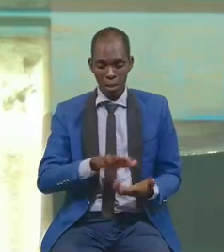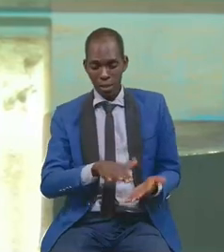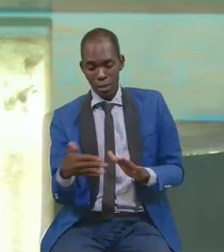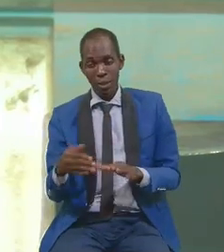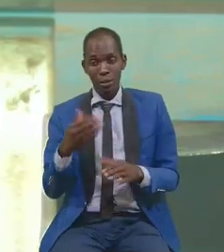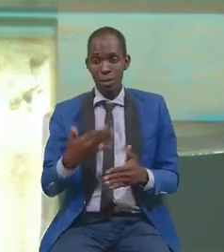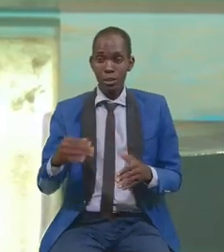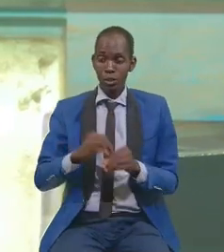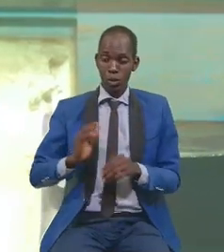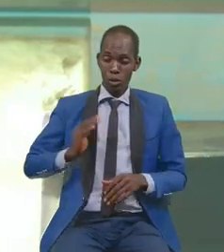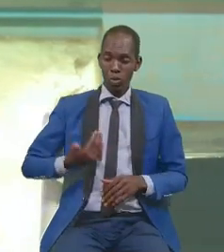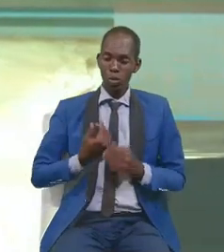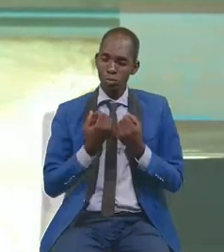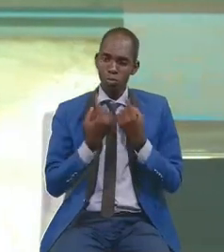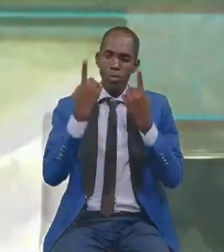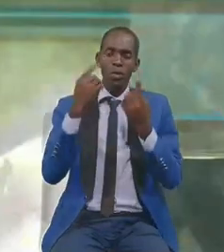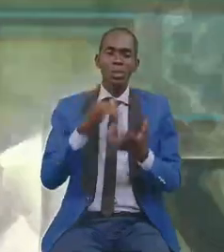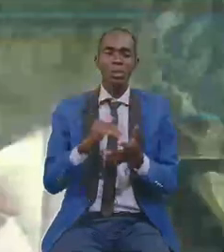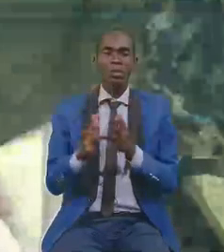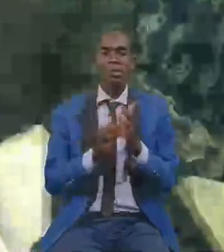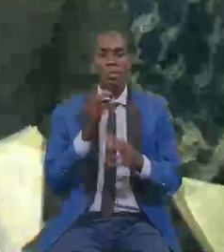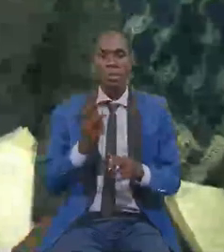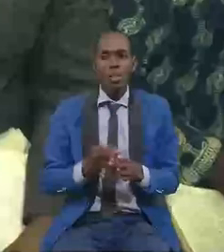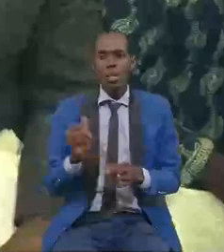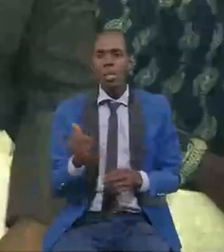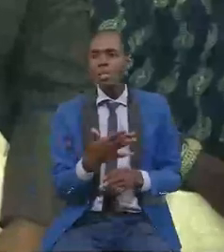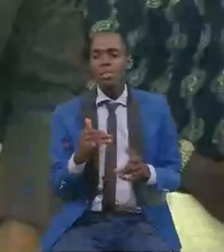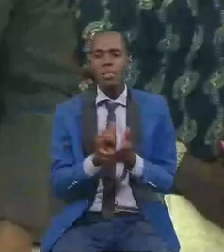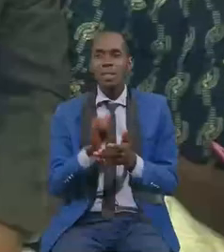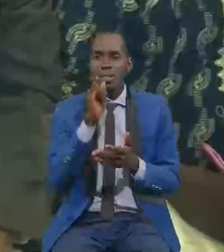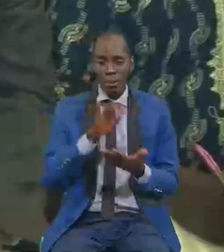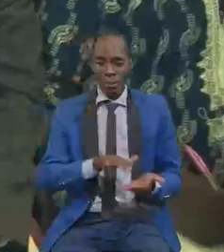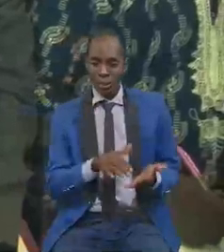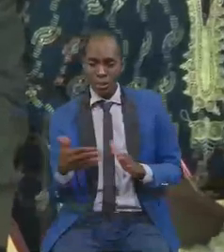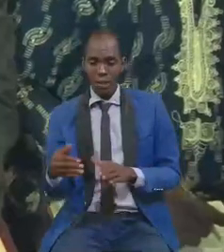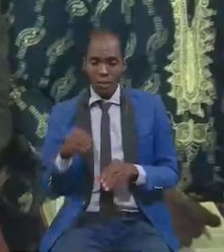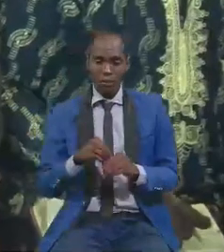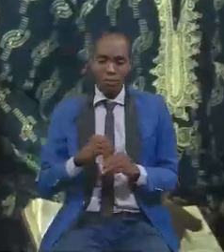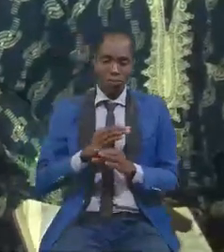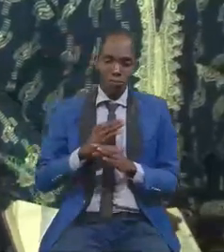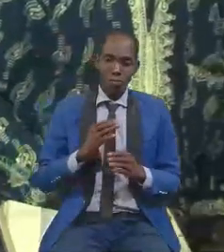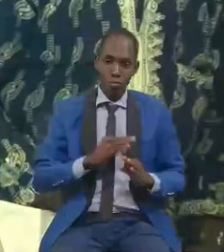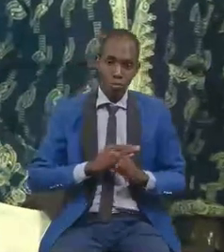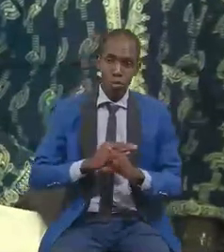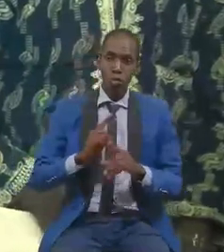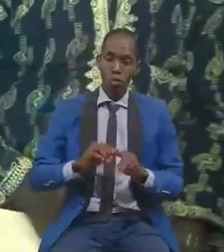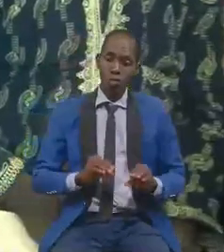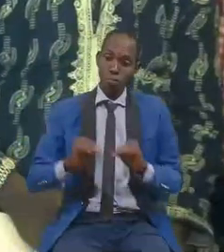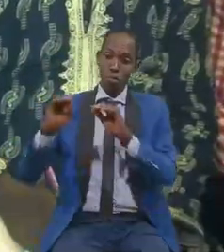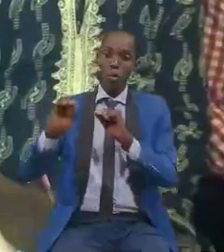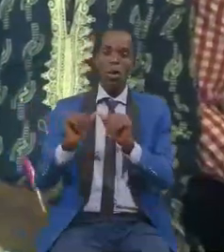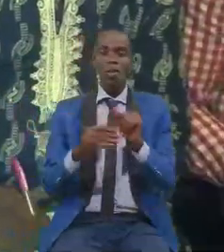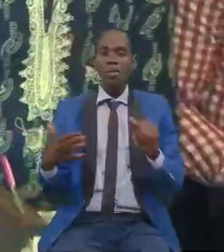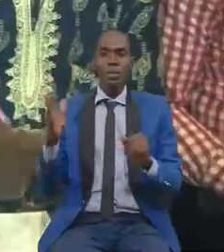tout ce qui est mort dans ta marche en avant, le Seigneur est en mesure